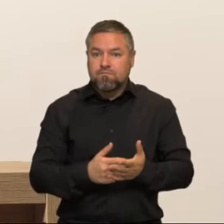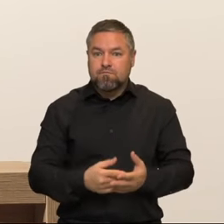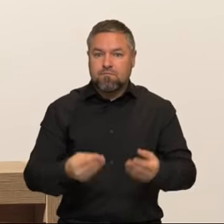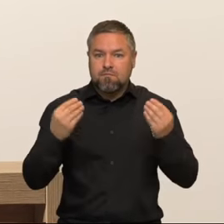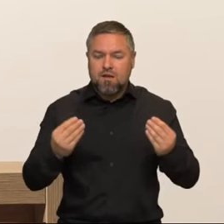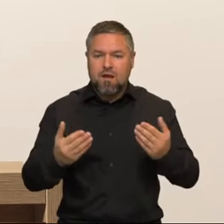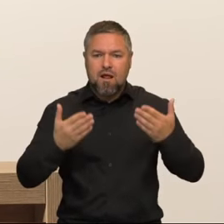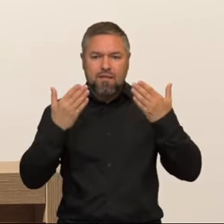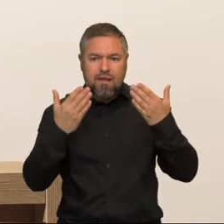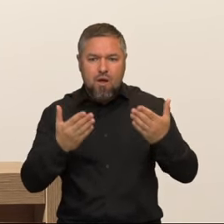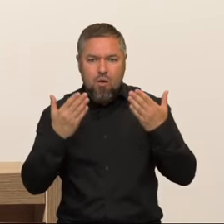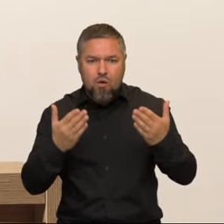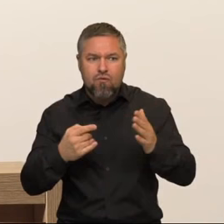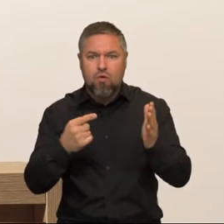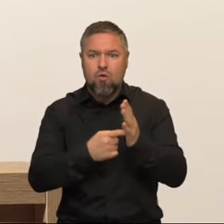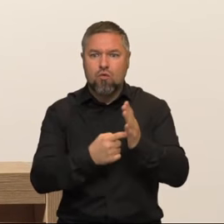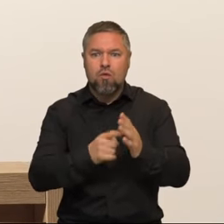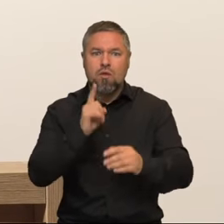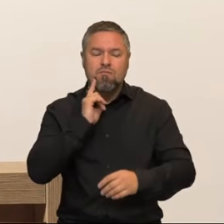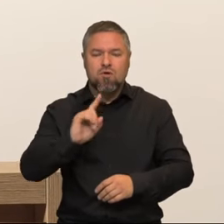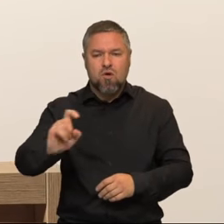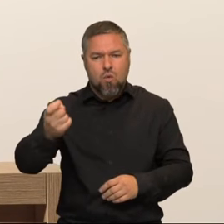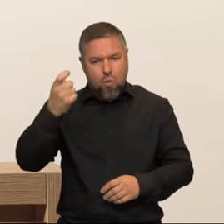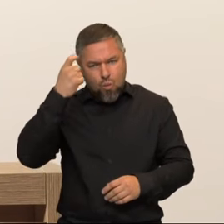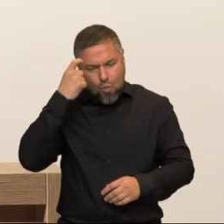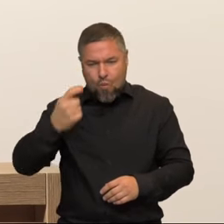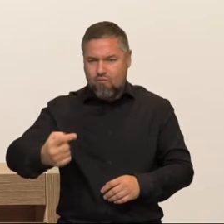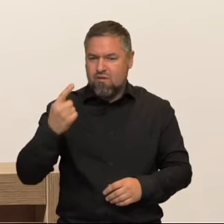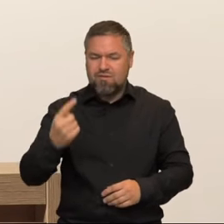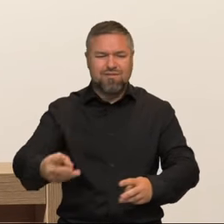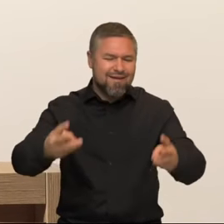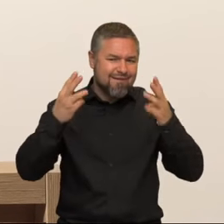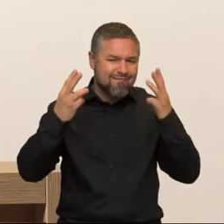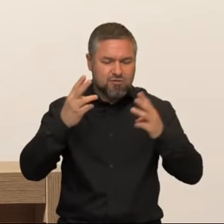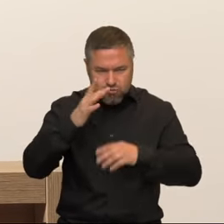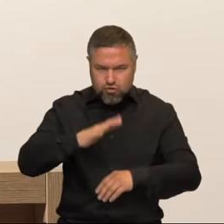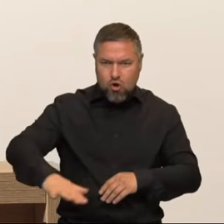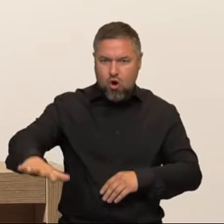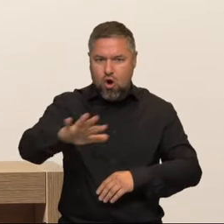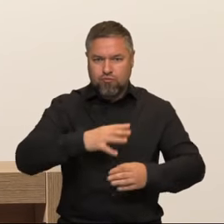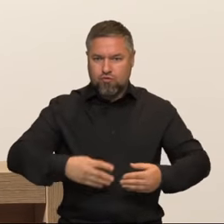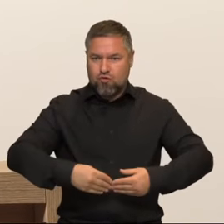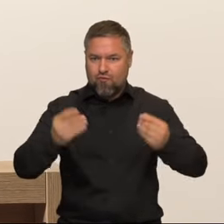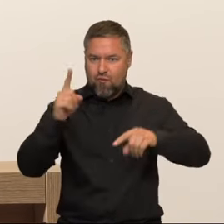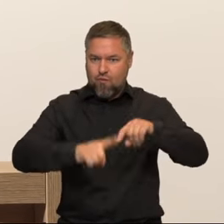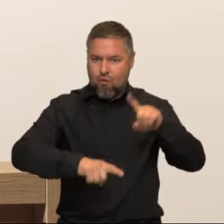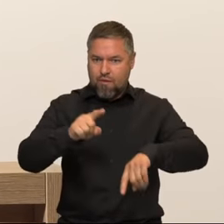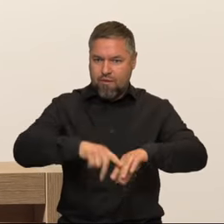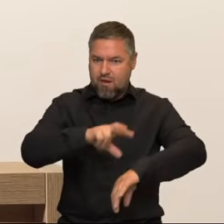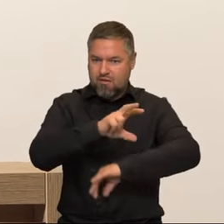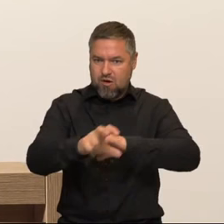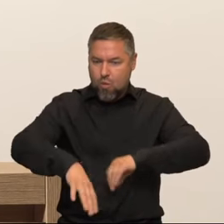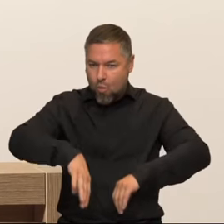doskonałość naukowa to jeden z kluczowych i najważniejszych obszarów rozwoju Politechniki